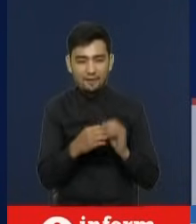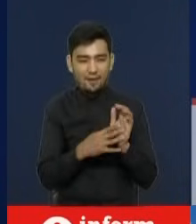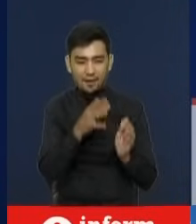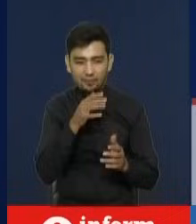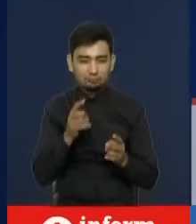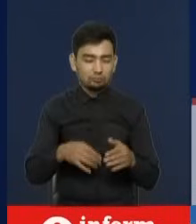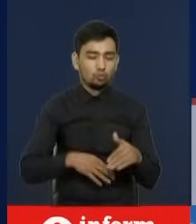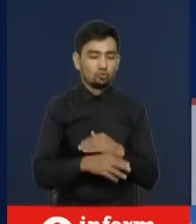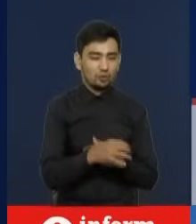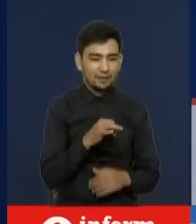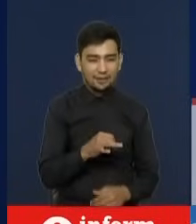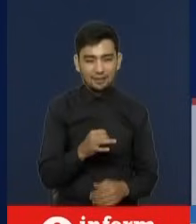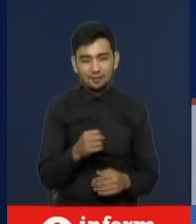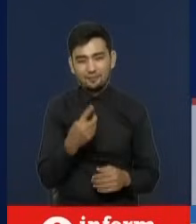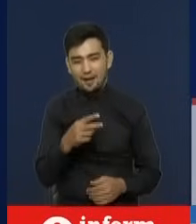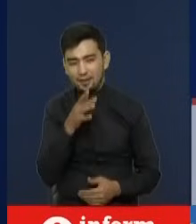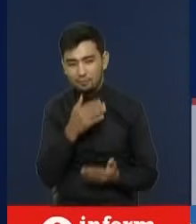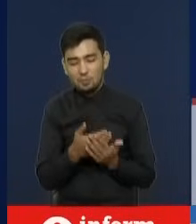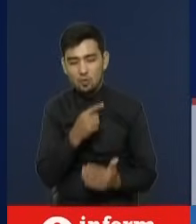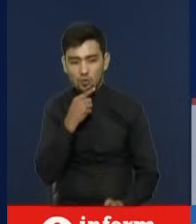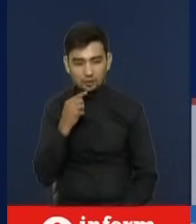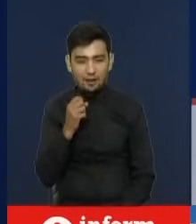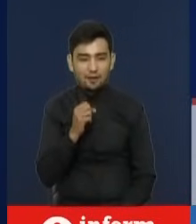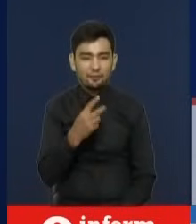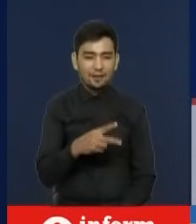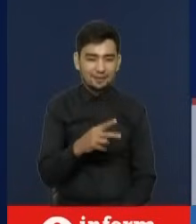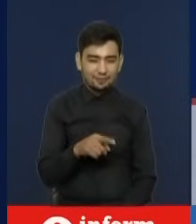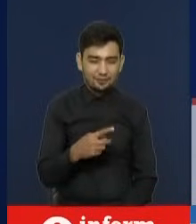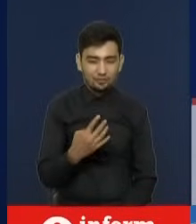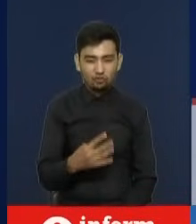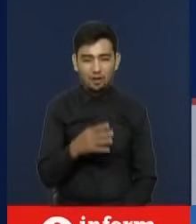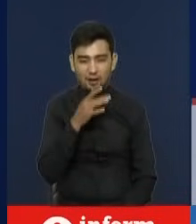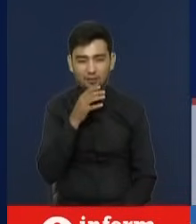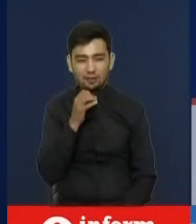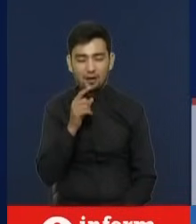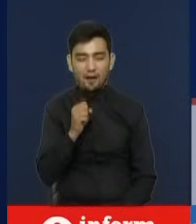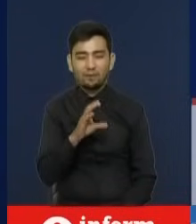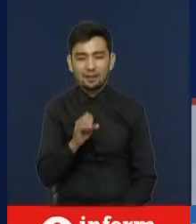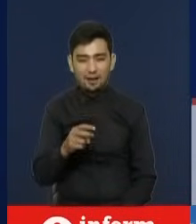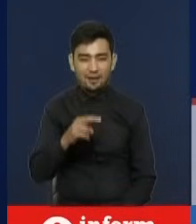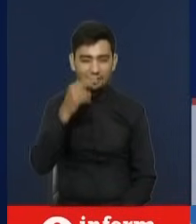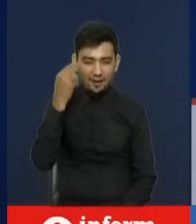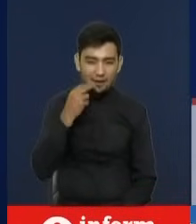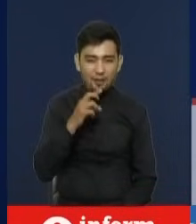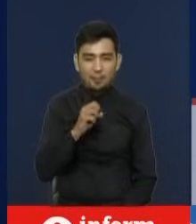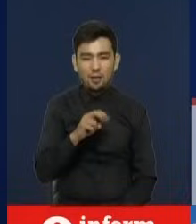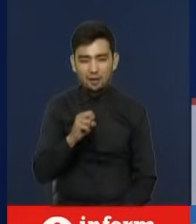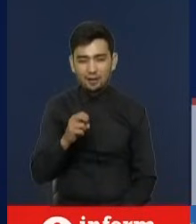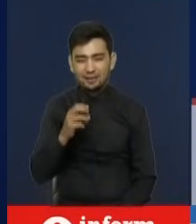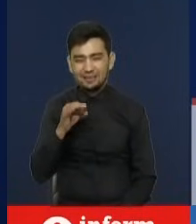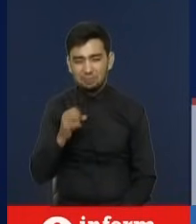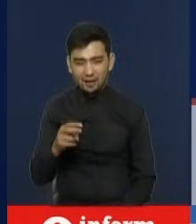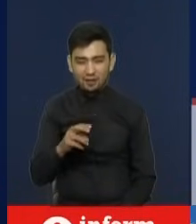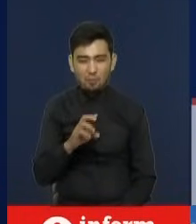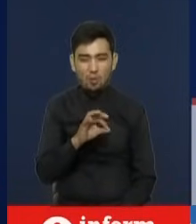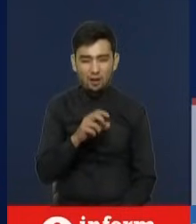к 20 годам от родителей уезжают россияне, а в 20,5 – австралийцы. Итальянцы, испанцы, болгары, греки и словаки чаще